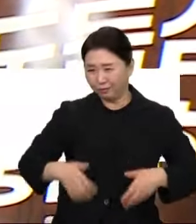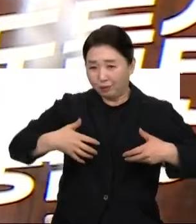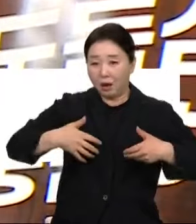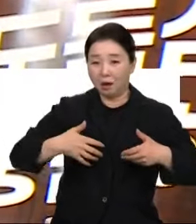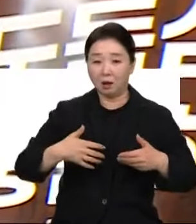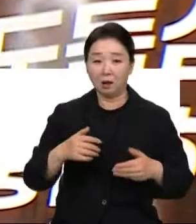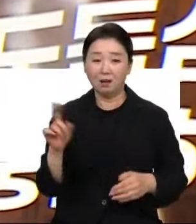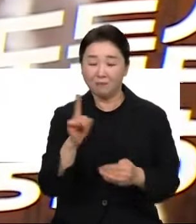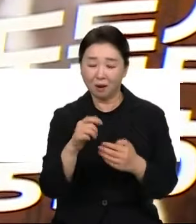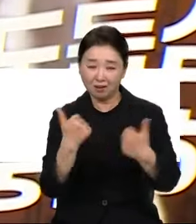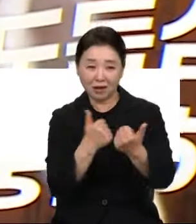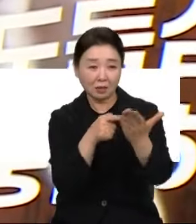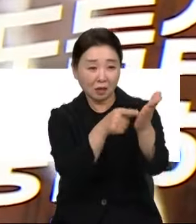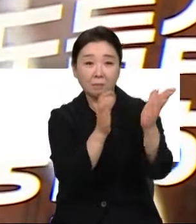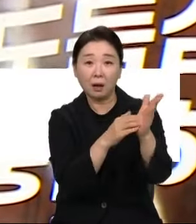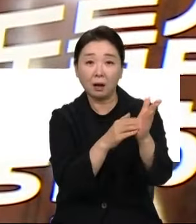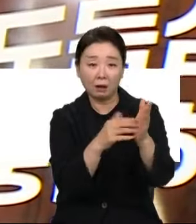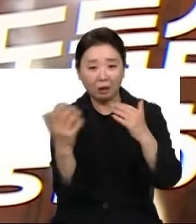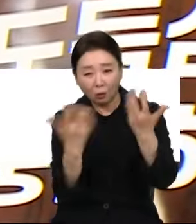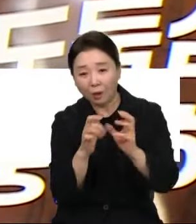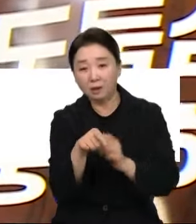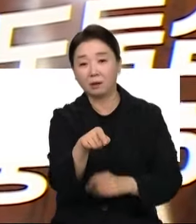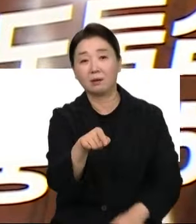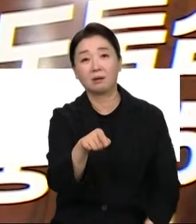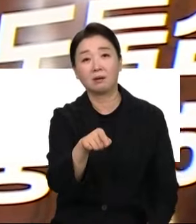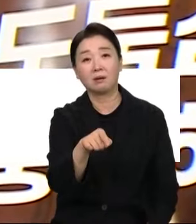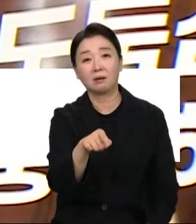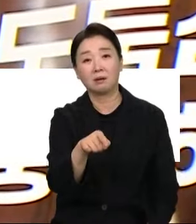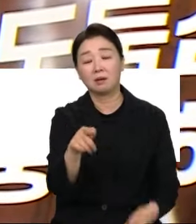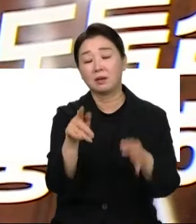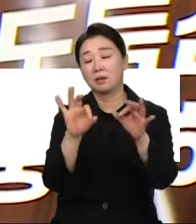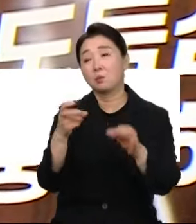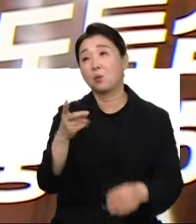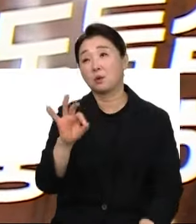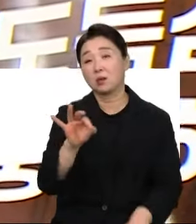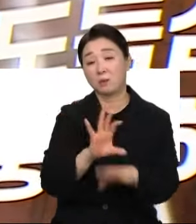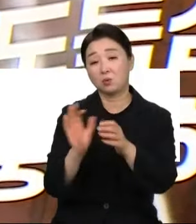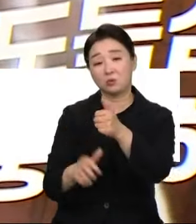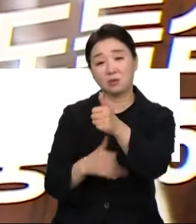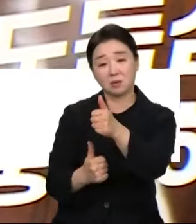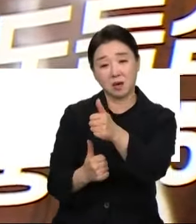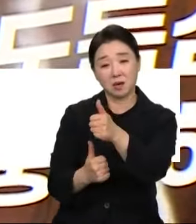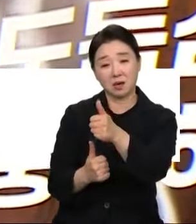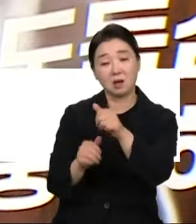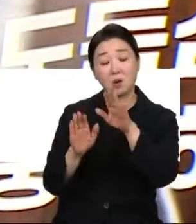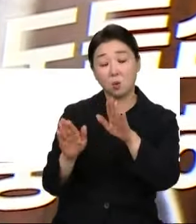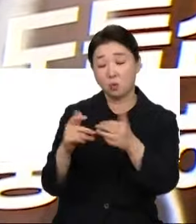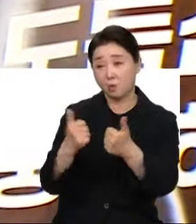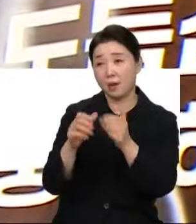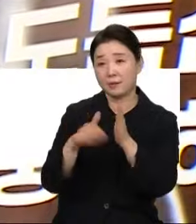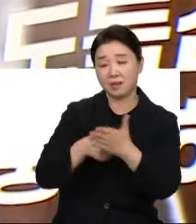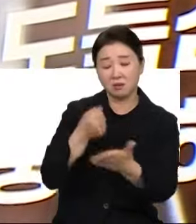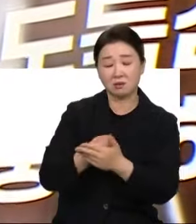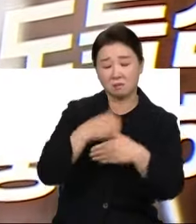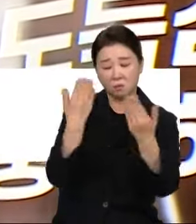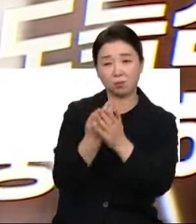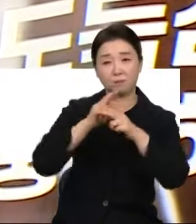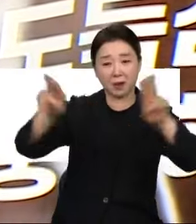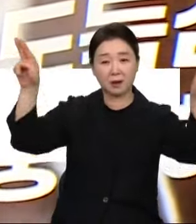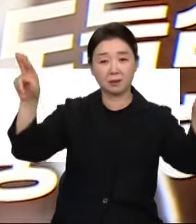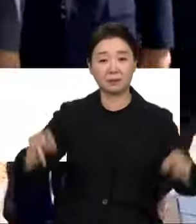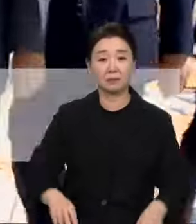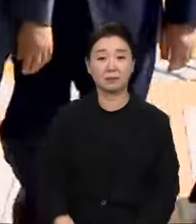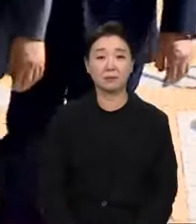의안을 상정하고 진행하는 김홍일 위원장의 오늘 전체 회의의 결정은 모두